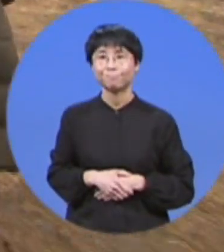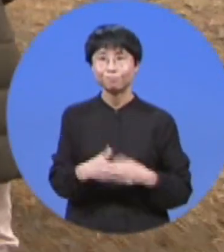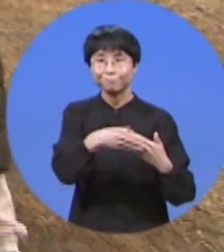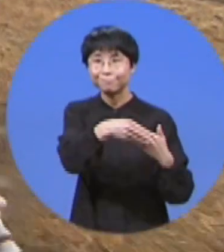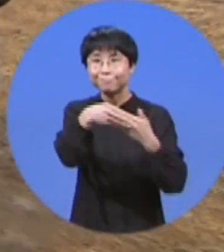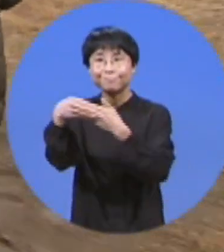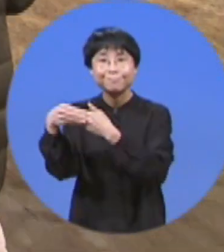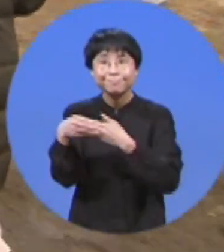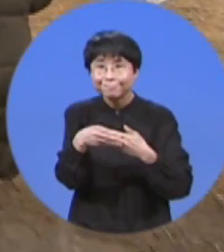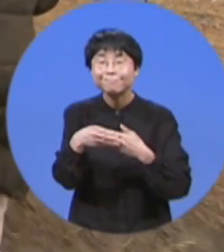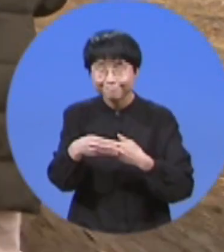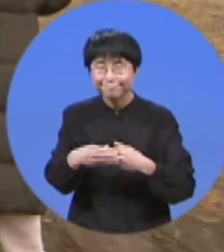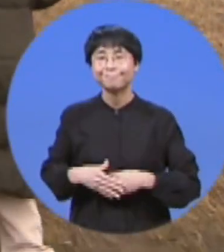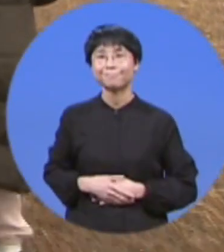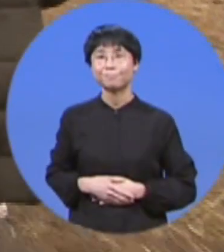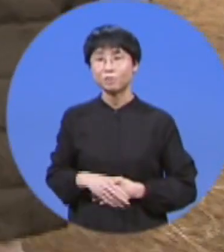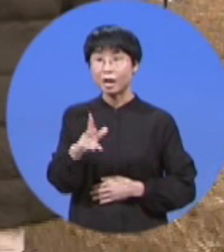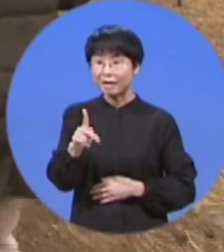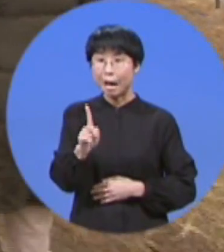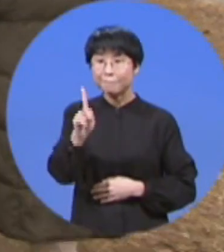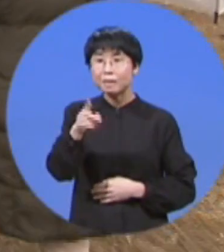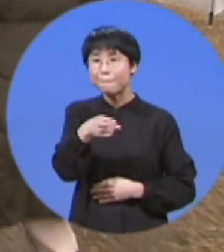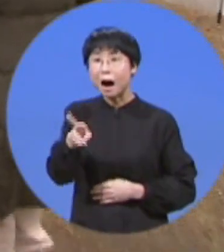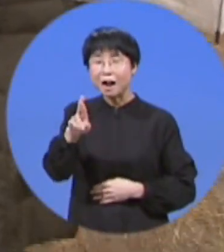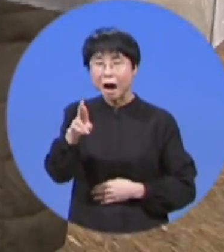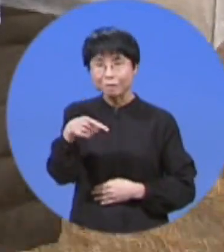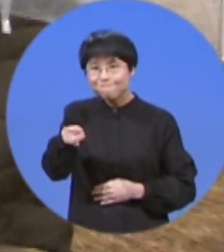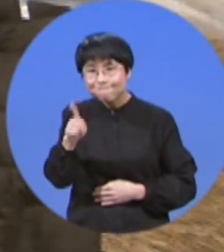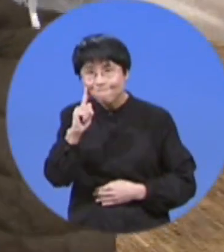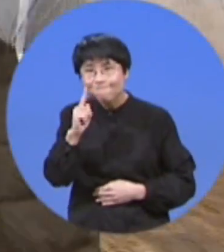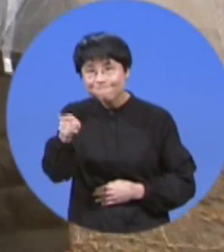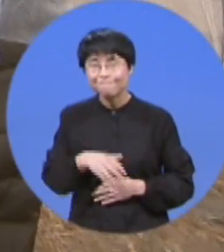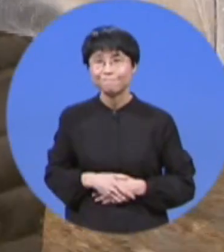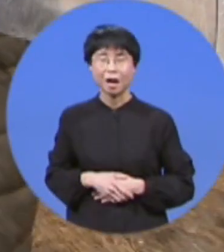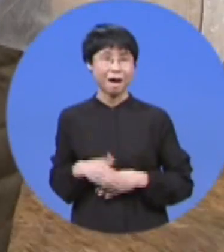内を案内してもらいました。 カピバラさん、行ってみましょうか。 はい、あ、楽しみ。